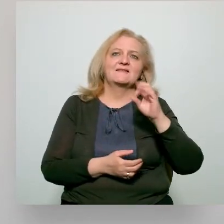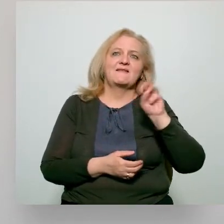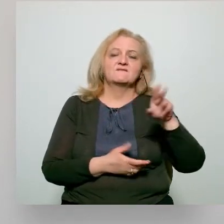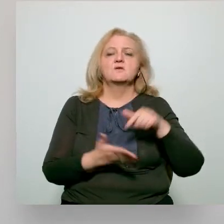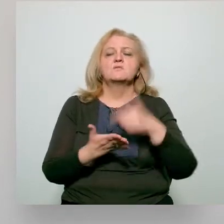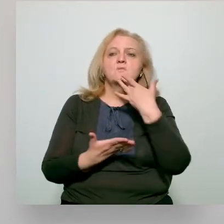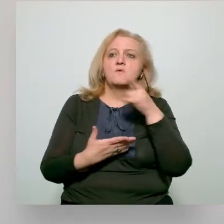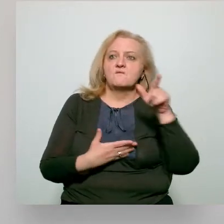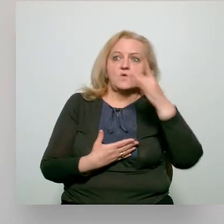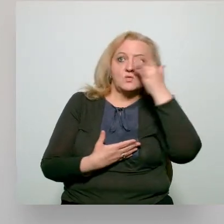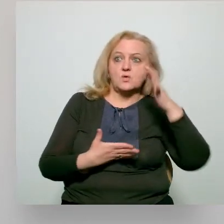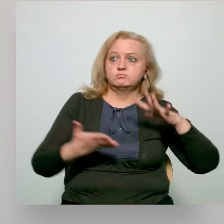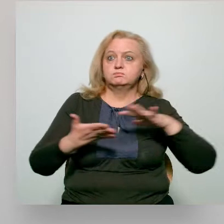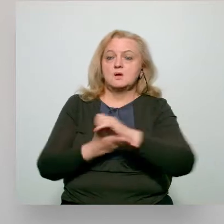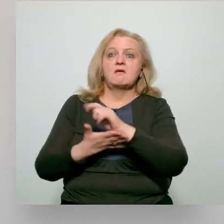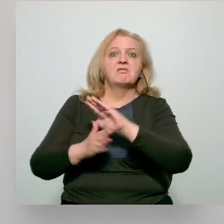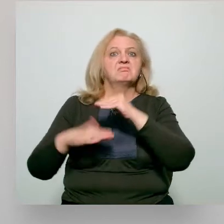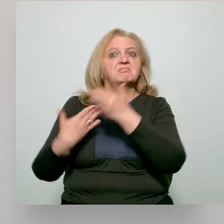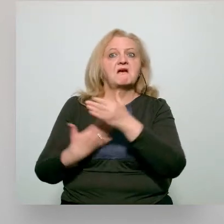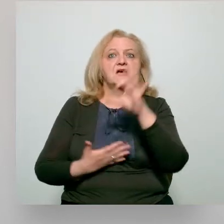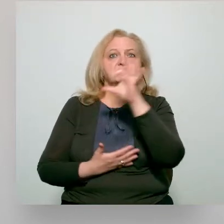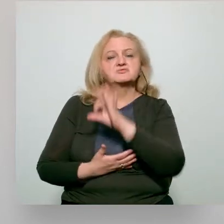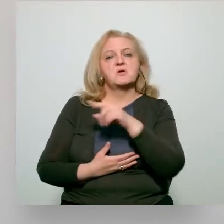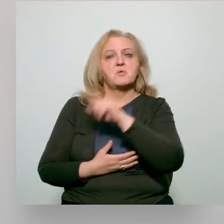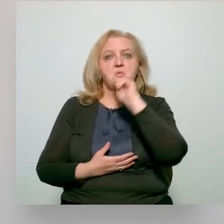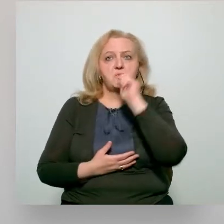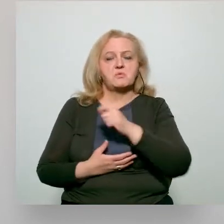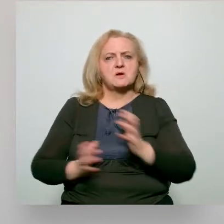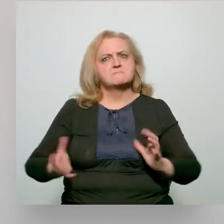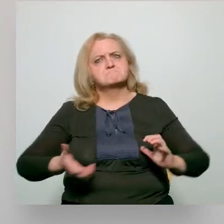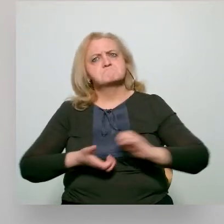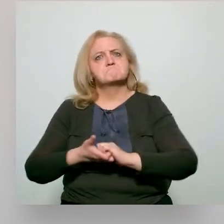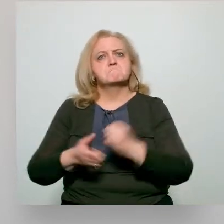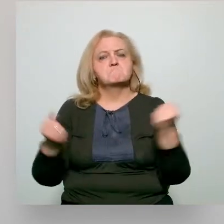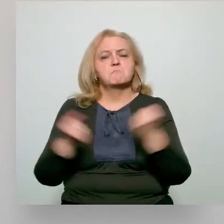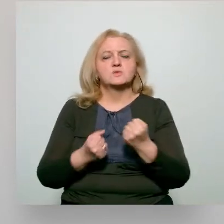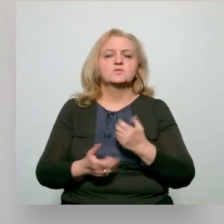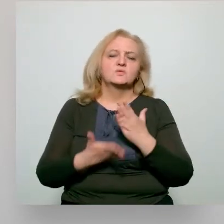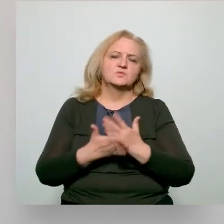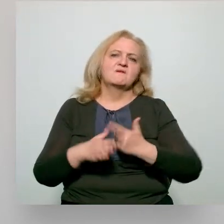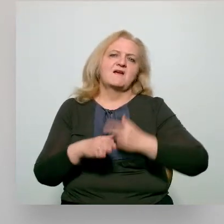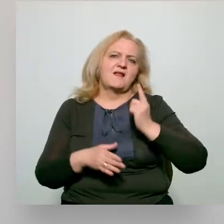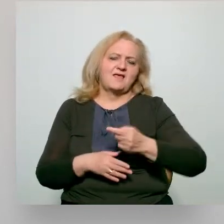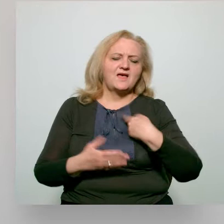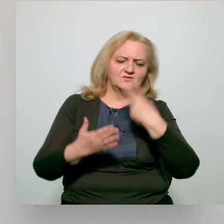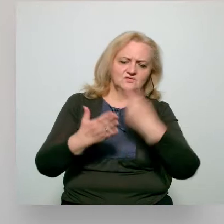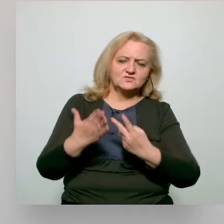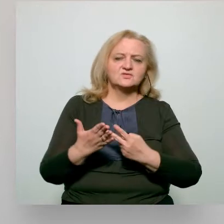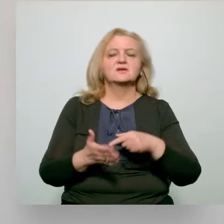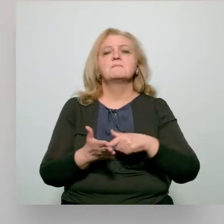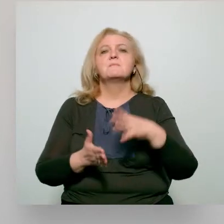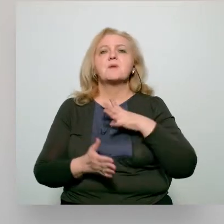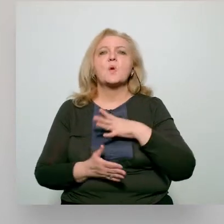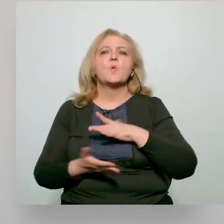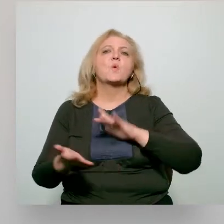agresja rosyjska ukształtowała naród ukraiński. Czytam to od 20 lat, że Euromajdan ukształtował naród